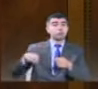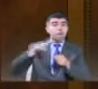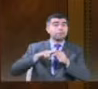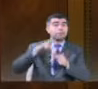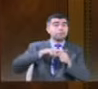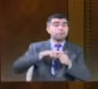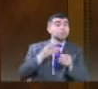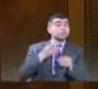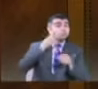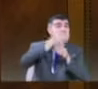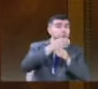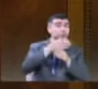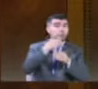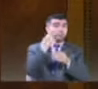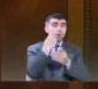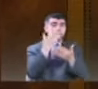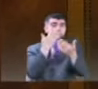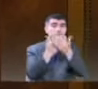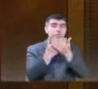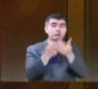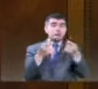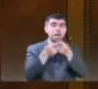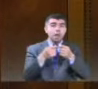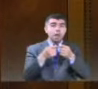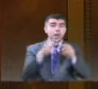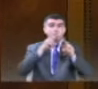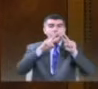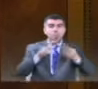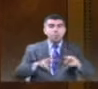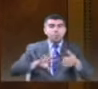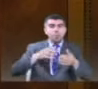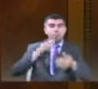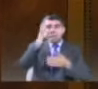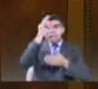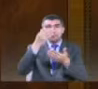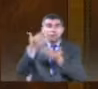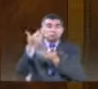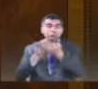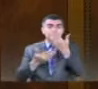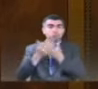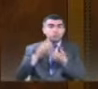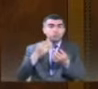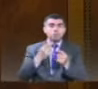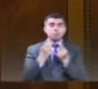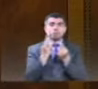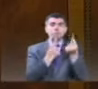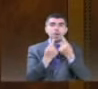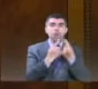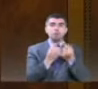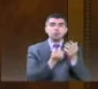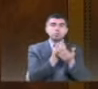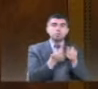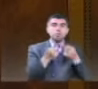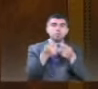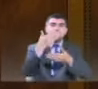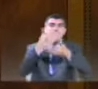لجان المنظمة، الاطلاع على التحاليل الخاصة بالسياسات العامة، تقديم ومناقشة والتعريف بالإصلاحات التي